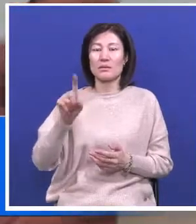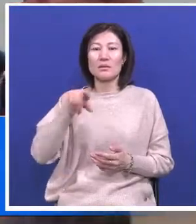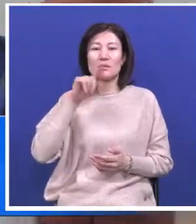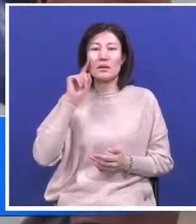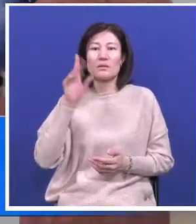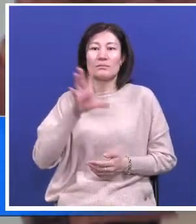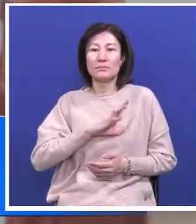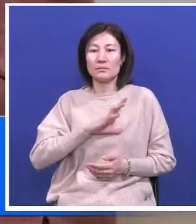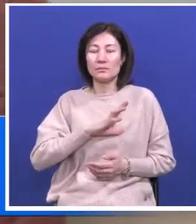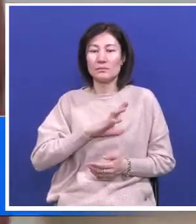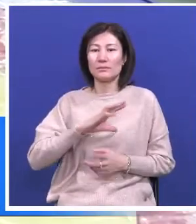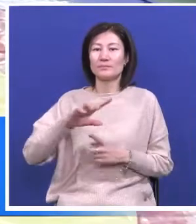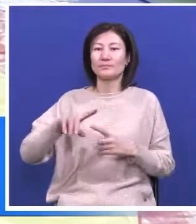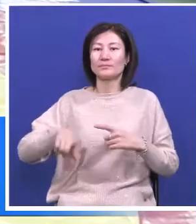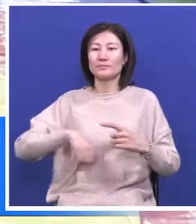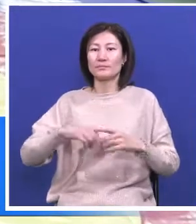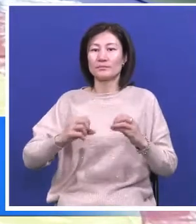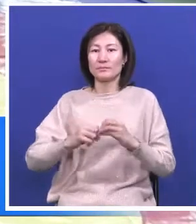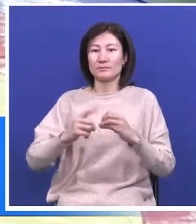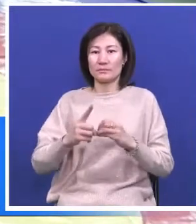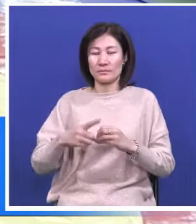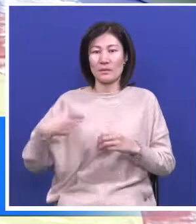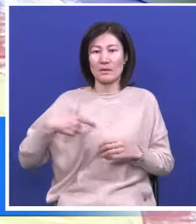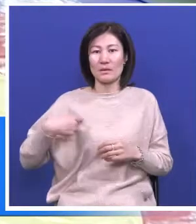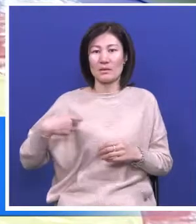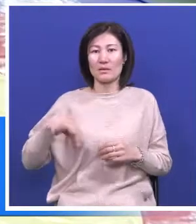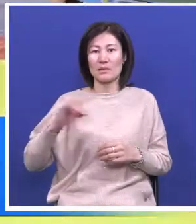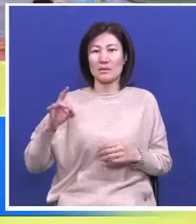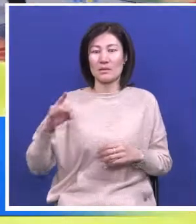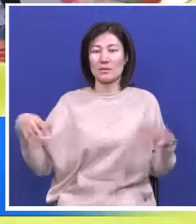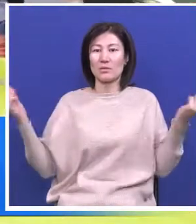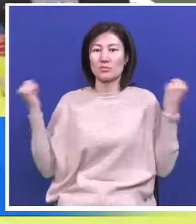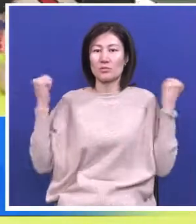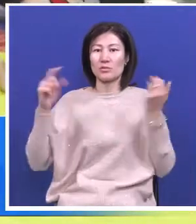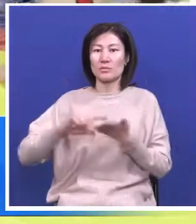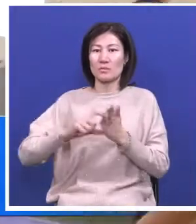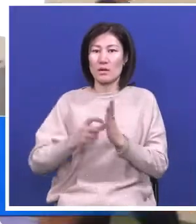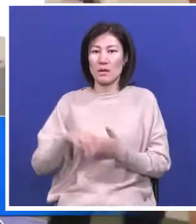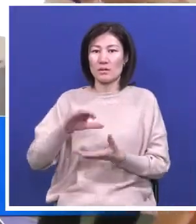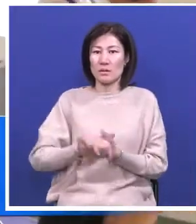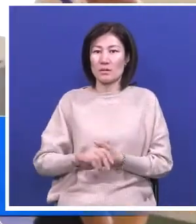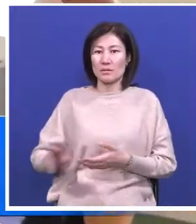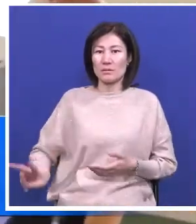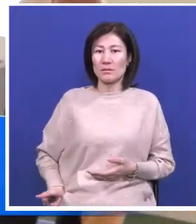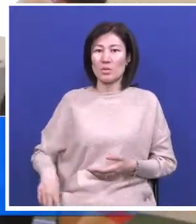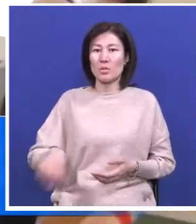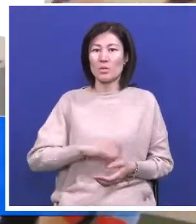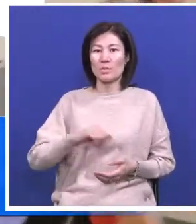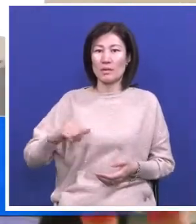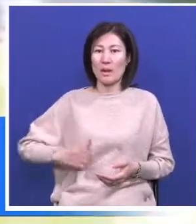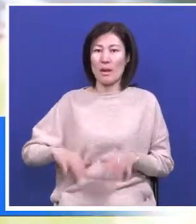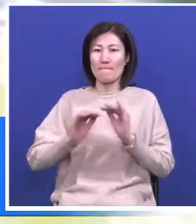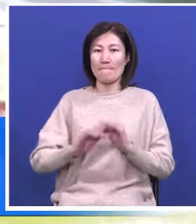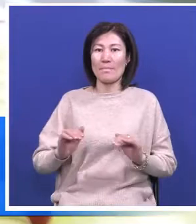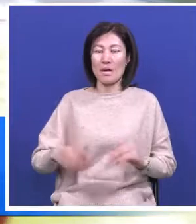буынды кәсібилікке машықтайтын 11 жаттықтырушы бар. Ғимаратта спорт залдарын таныстырған нысанның директора өз кезегінде